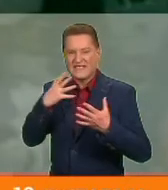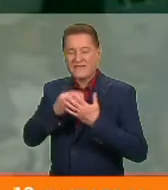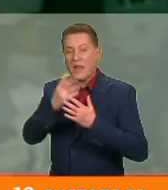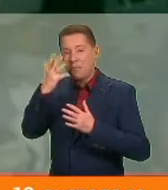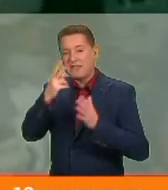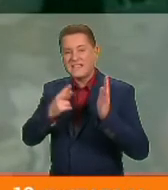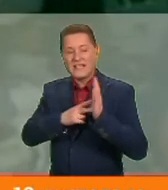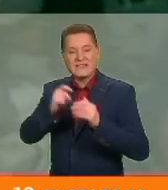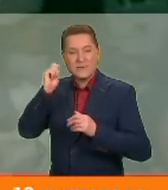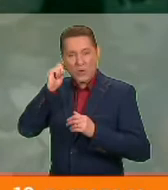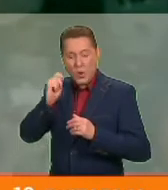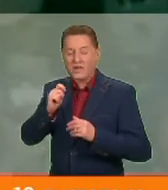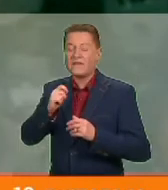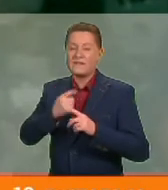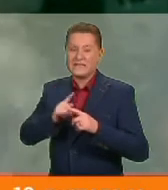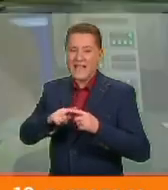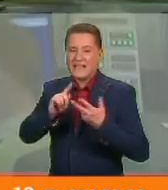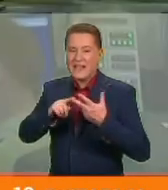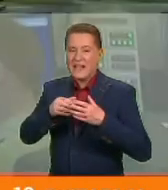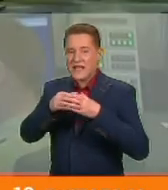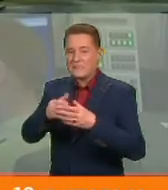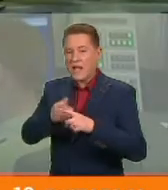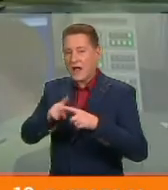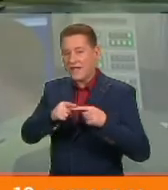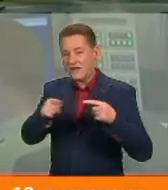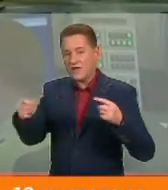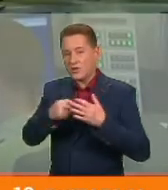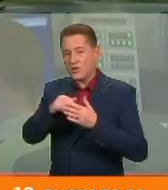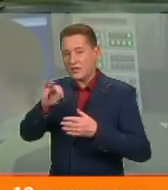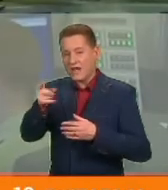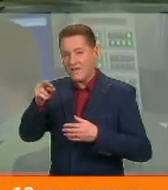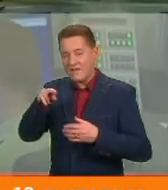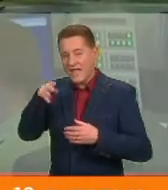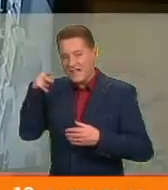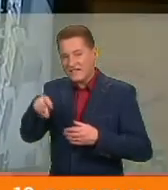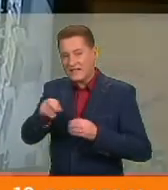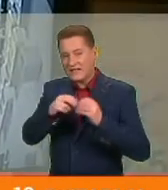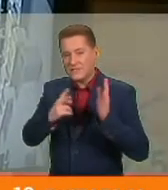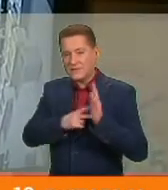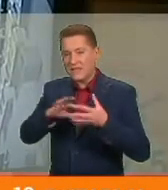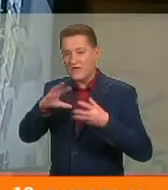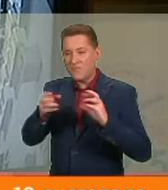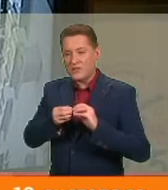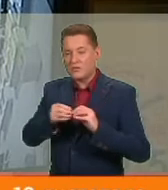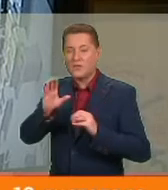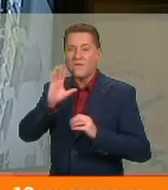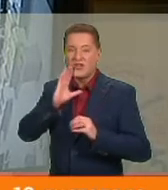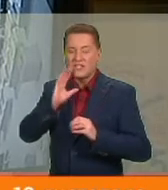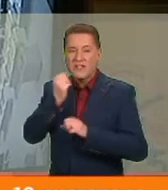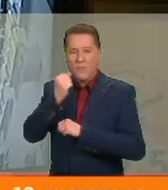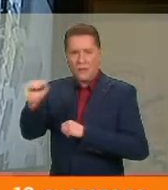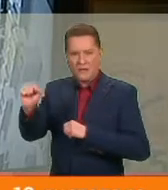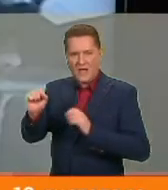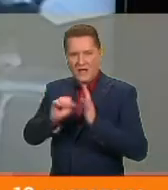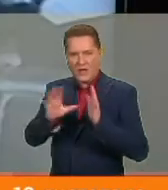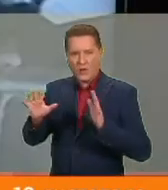років. Це її третя експедиція, яка триватиме до травня 2017-го. У підсумку жінка поб'є ще один рекорд,